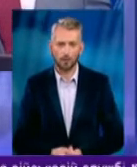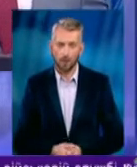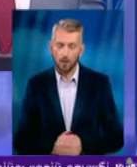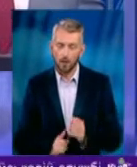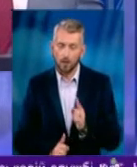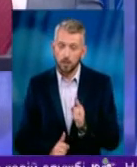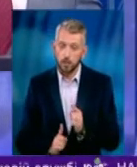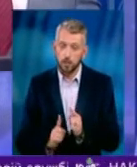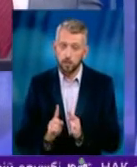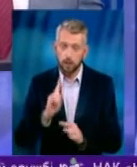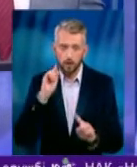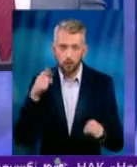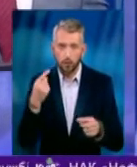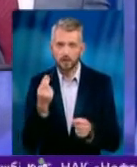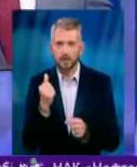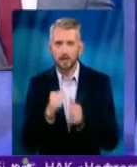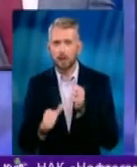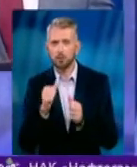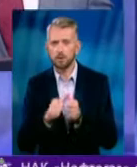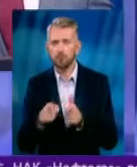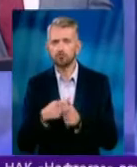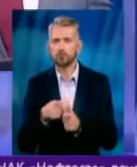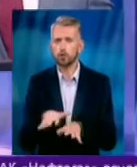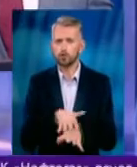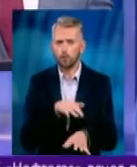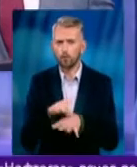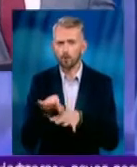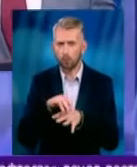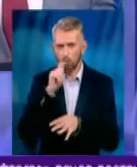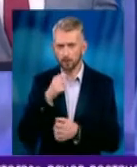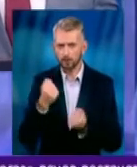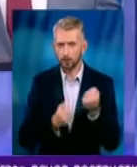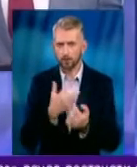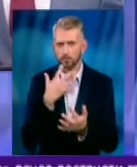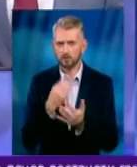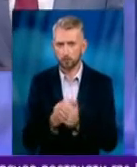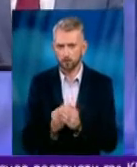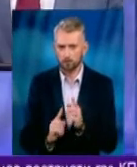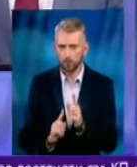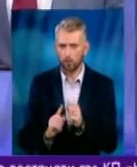Рвуться вгору, як бамбук, ціни на бензин. Чи довго катуватимуть українських водіїв своїм ростом?